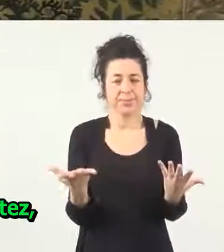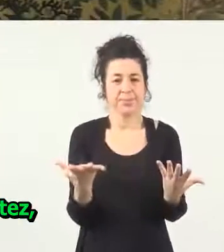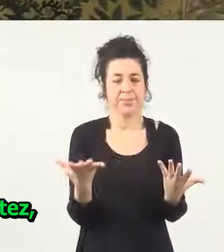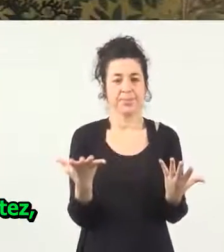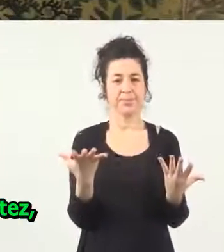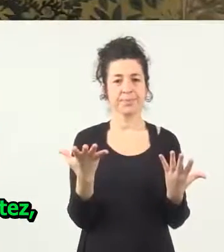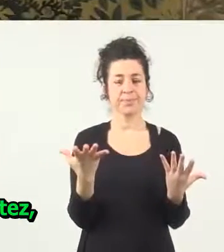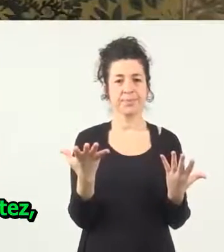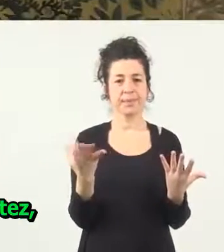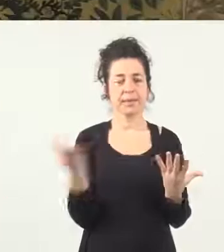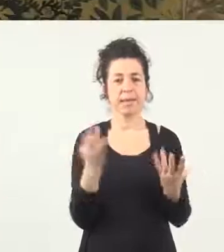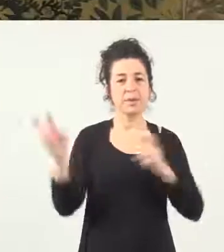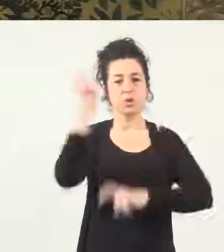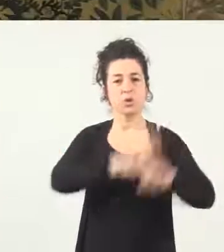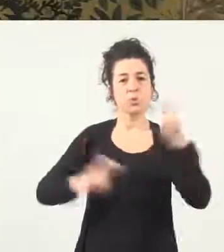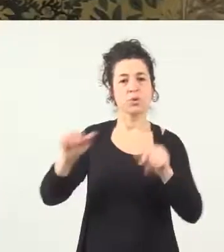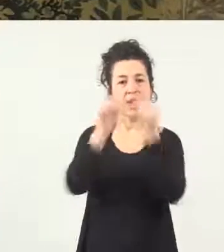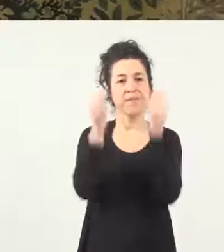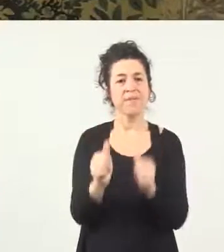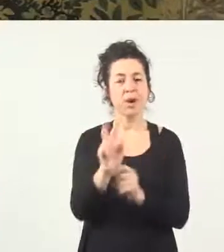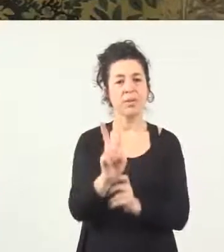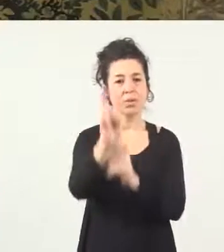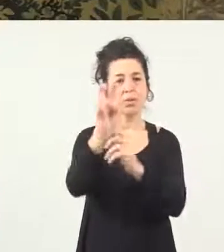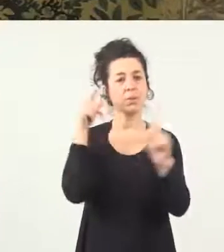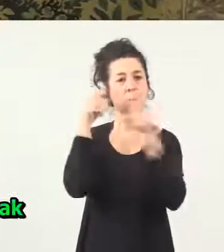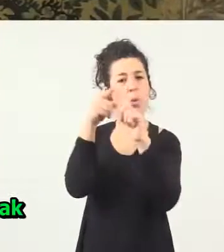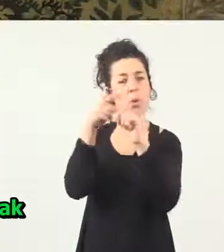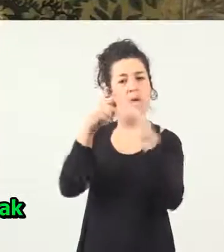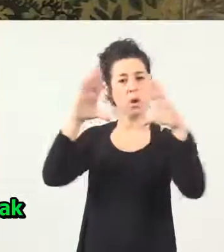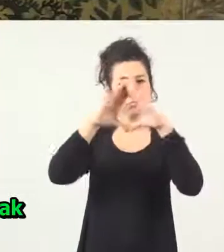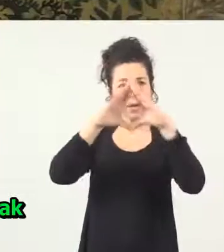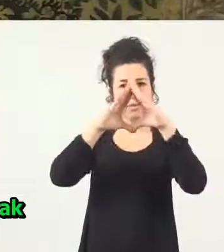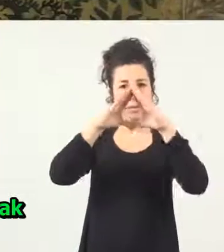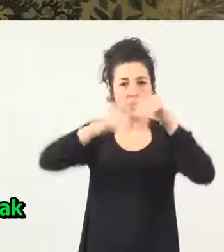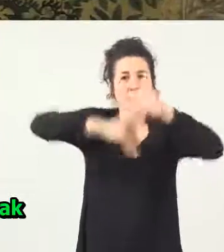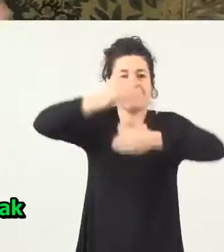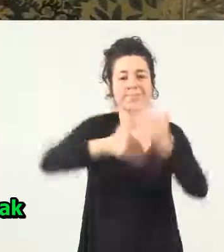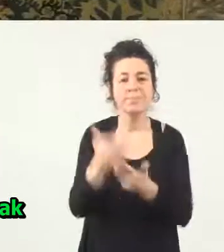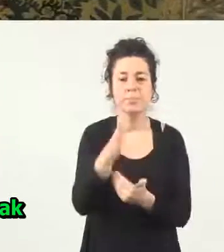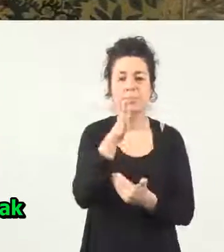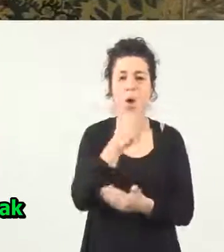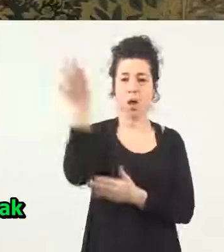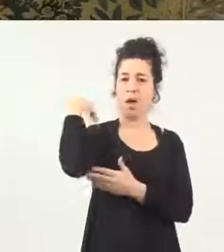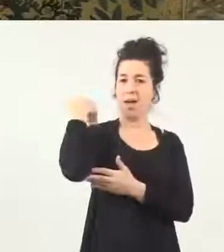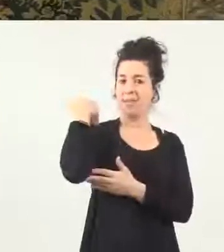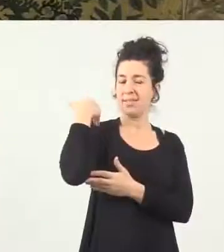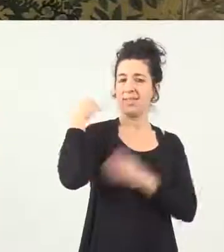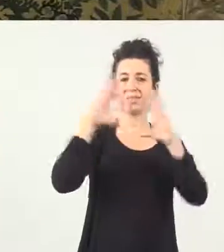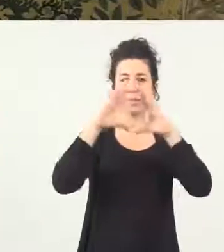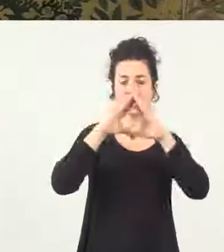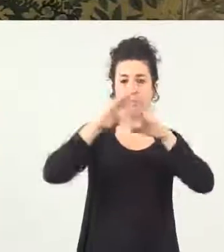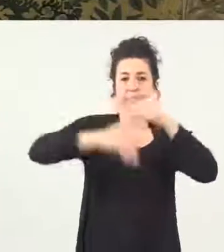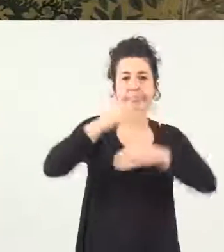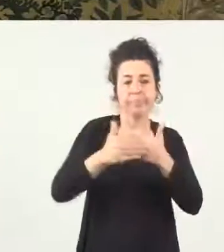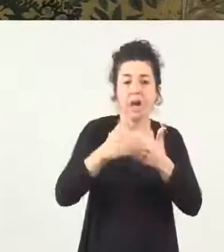bilatu behar ditugu nire ustez forma berriak artikulatzeko feminismoa, ez da? Lehen artikulatzen genuen moduak aldatu dira, eta gaur